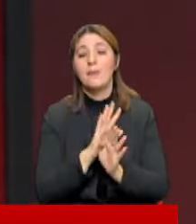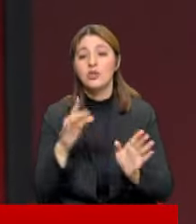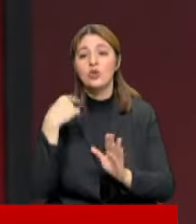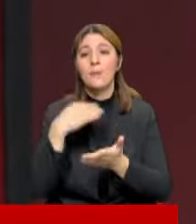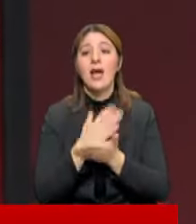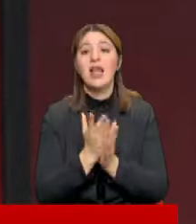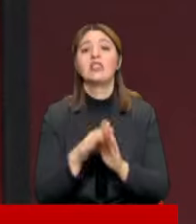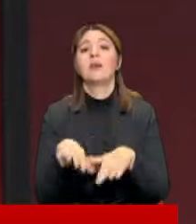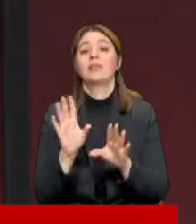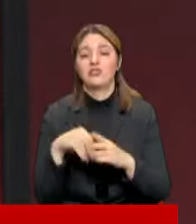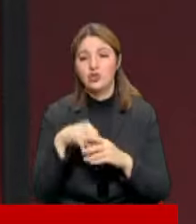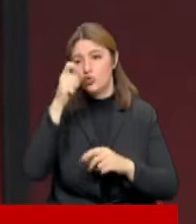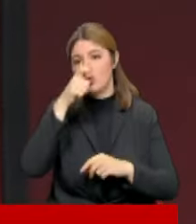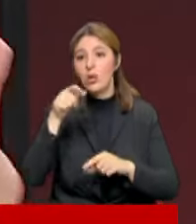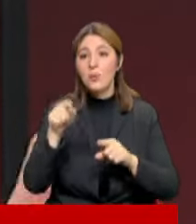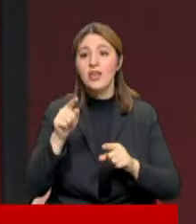Suriye